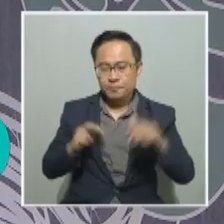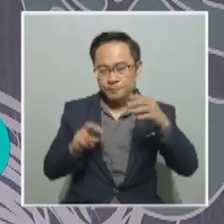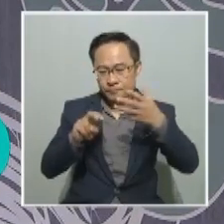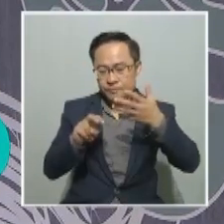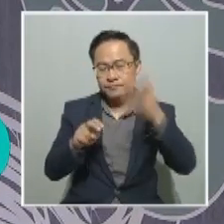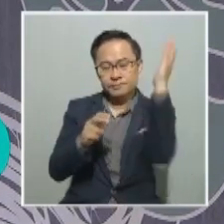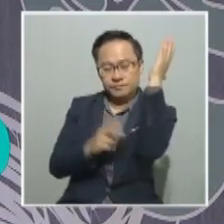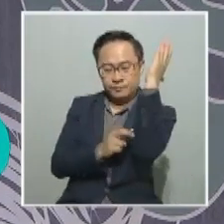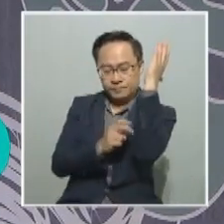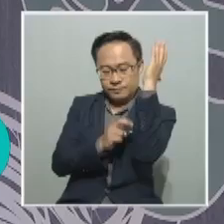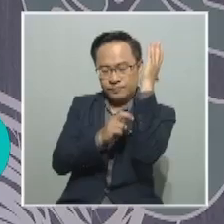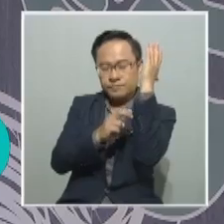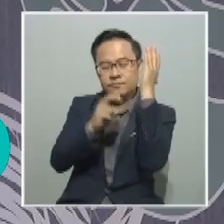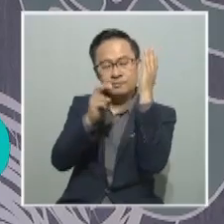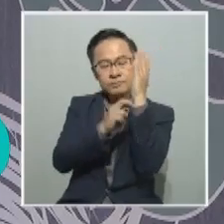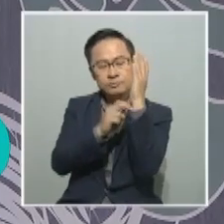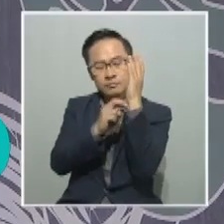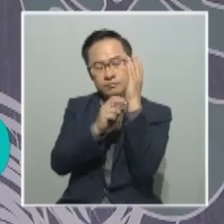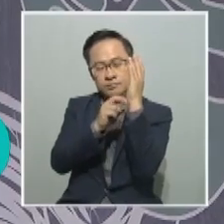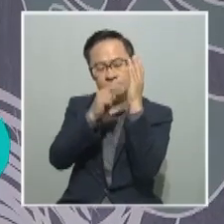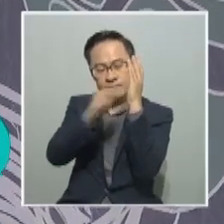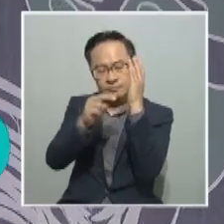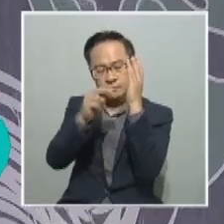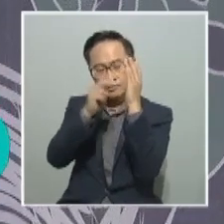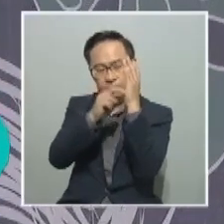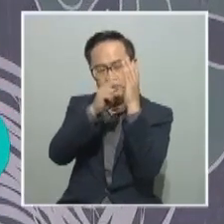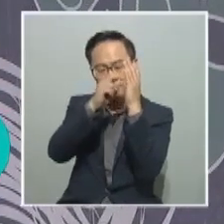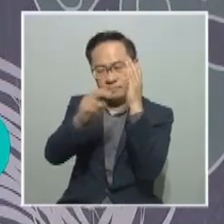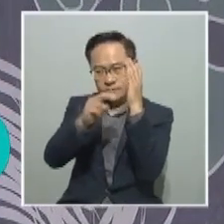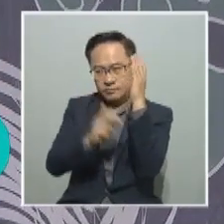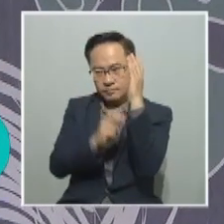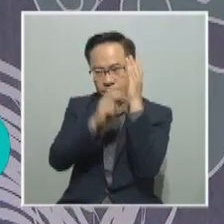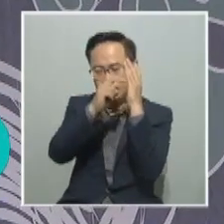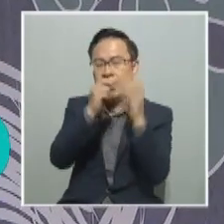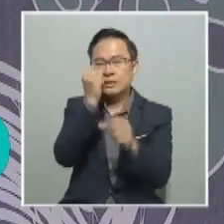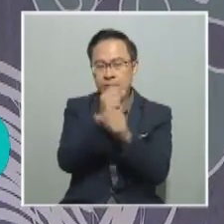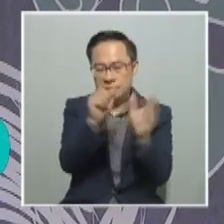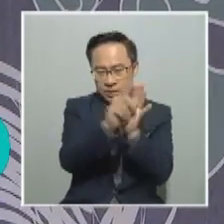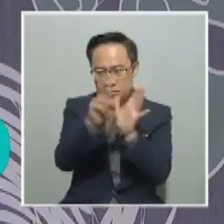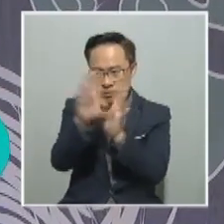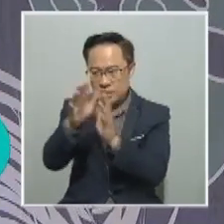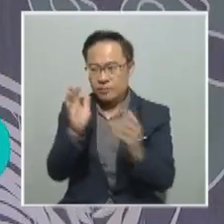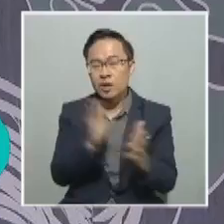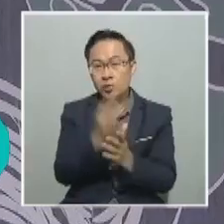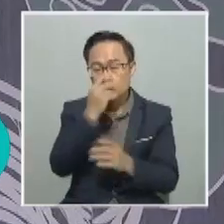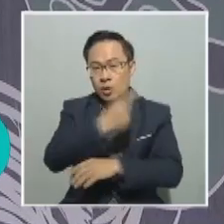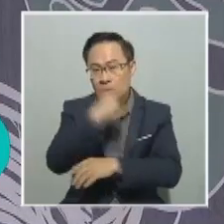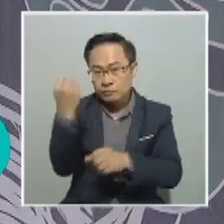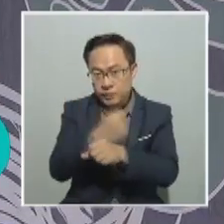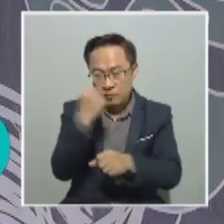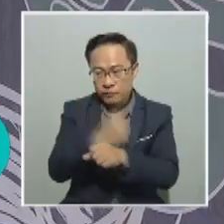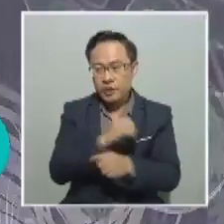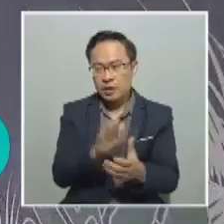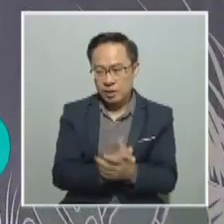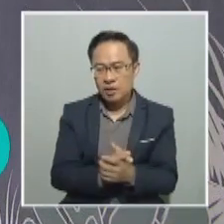ซนก็ยังดีแล้วขีดใหม่แล้วค้างไว้น้ำหนึ่งสิบแล้วก็ทำแล้วก็เอาลง แล้วเราก็เริ่มใหม่ แล้วก็ไต่ขึ้นเพราะฉะนั้นเราก็จะมีขีดว่าเอ้ย เหมือนวัดความ